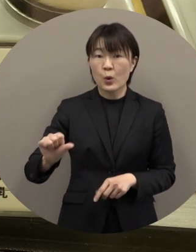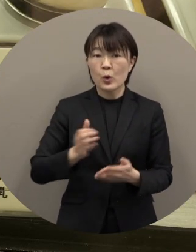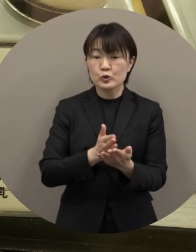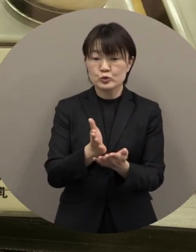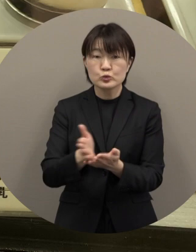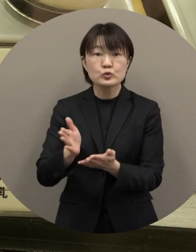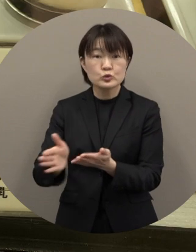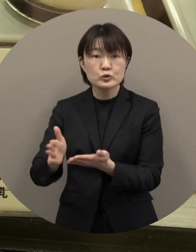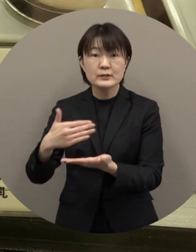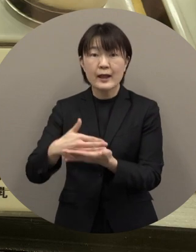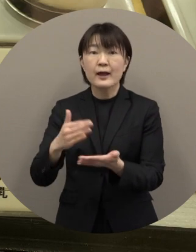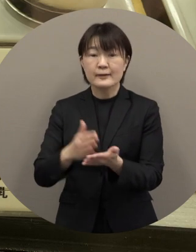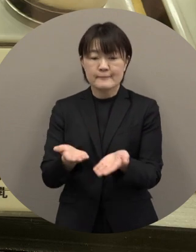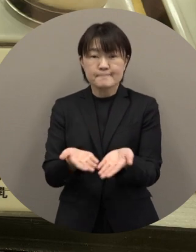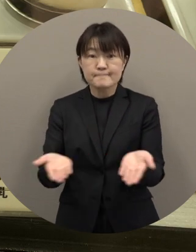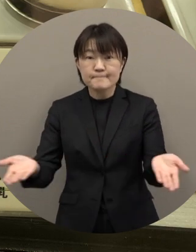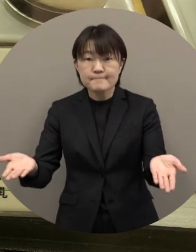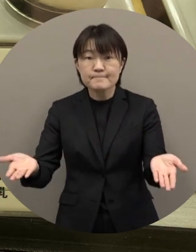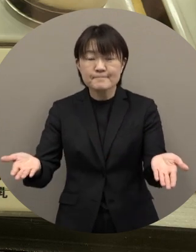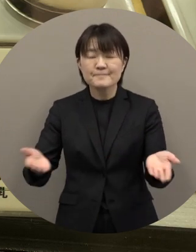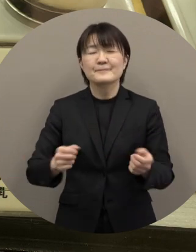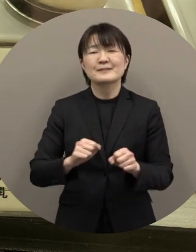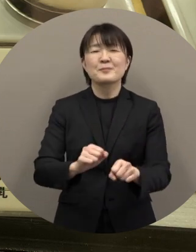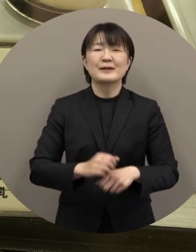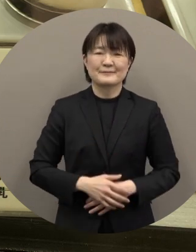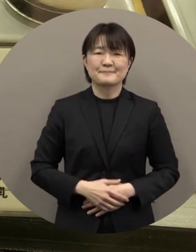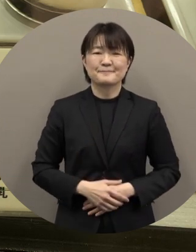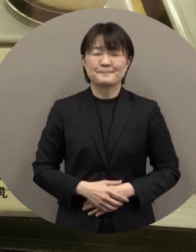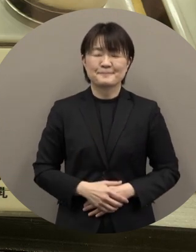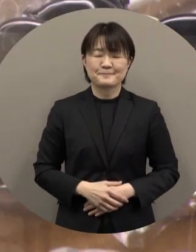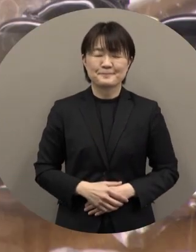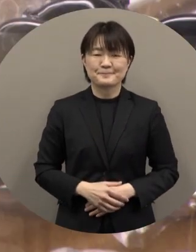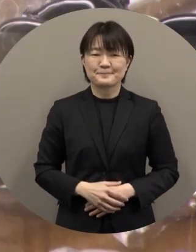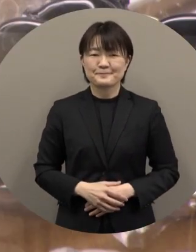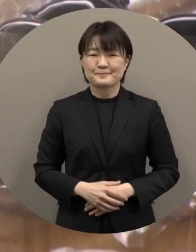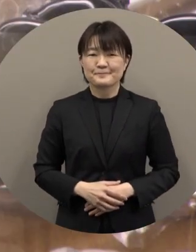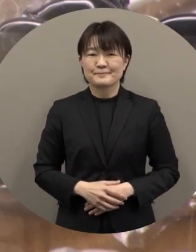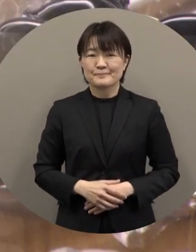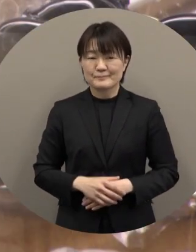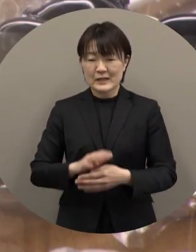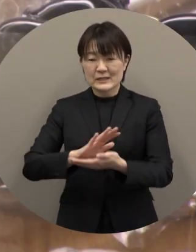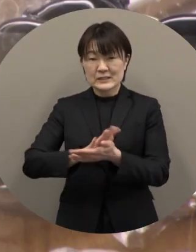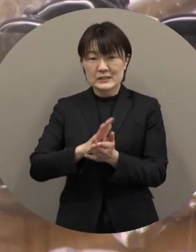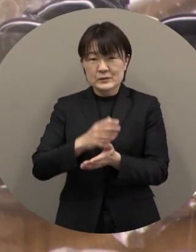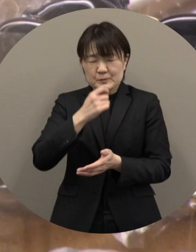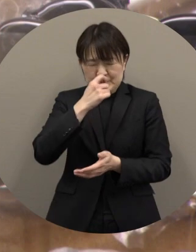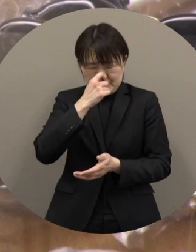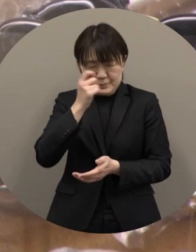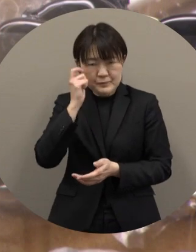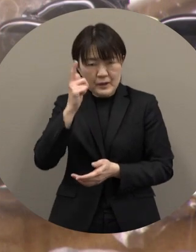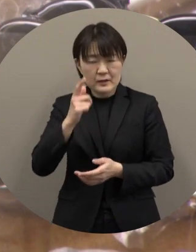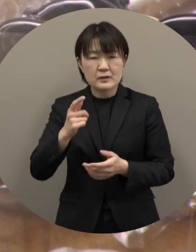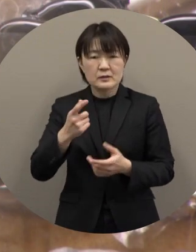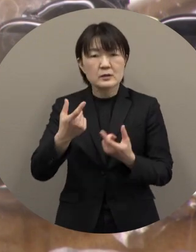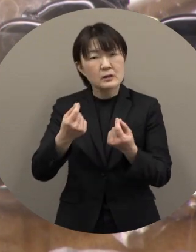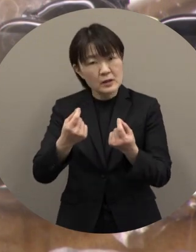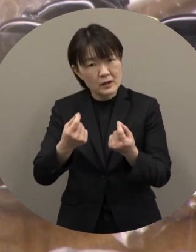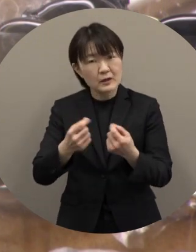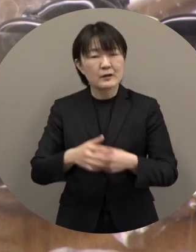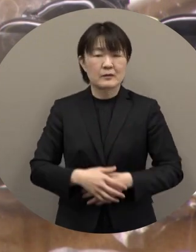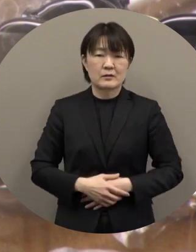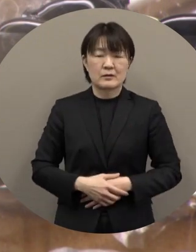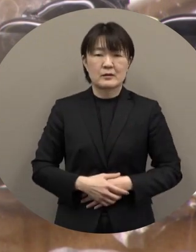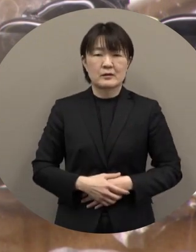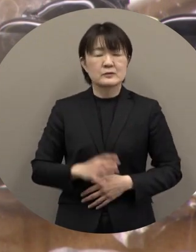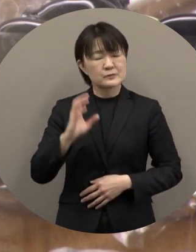ぐらいのケーキで販売してますね。 すごいですね。 それだけチーズ知り尽くしてないと使い分けられないですから ね、 そうだね、 す